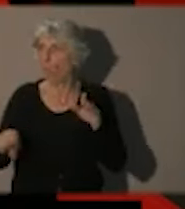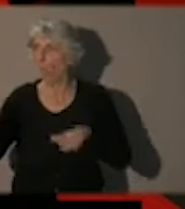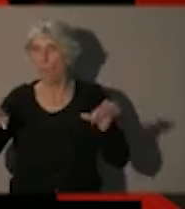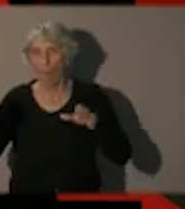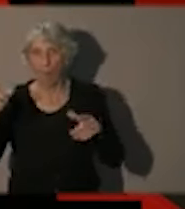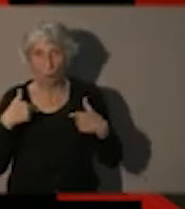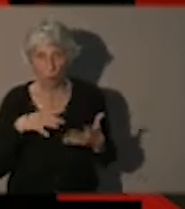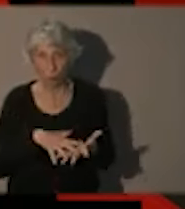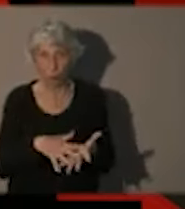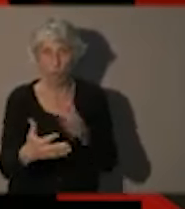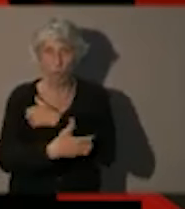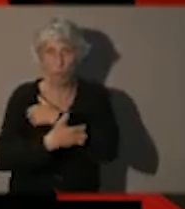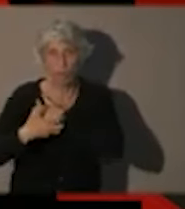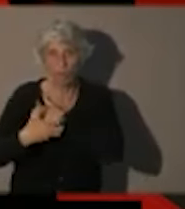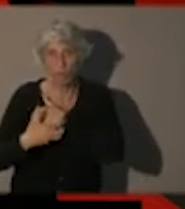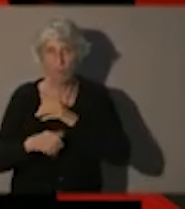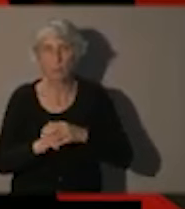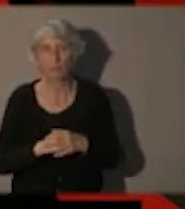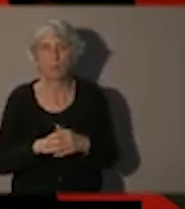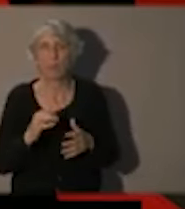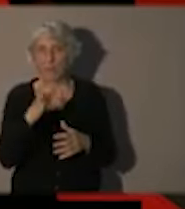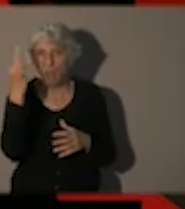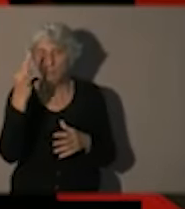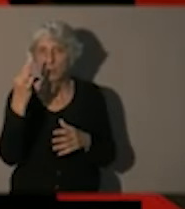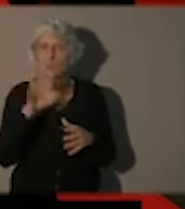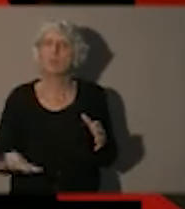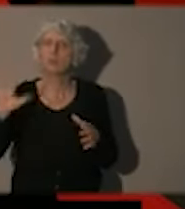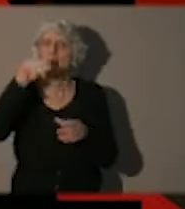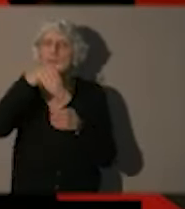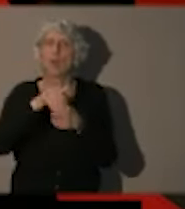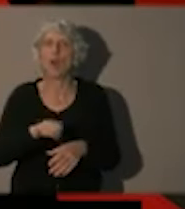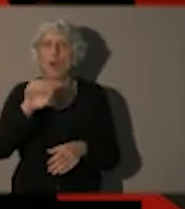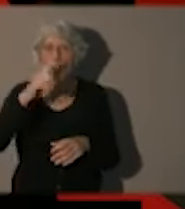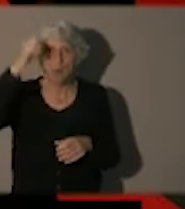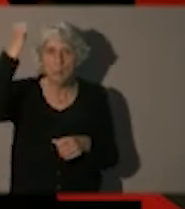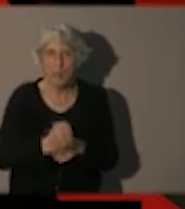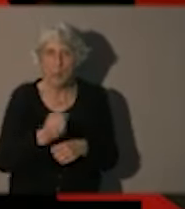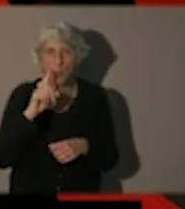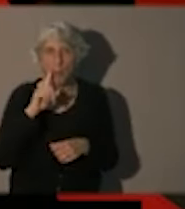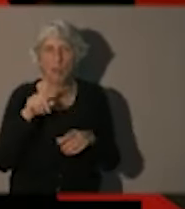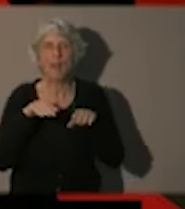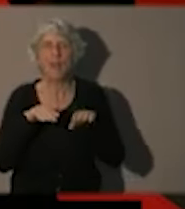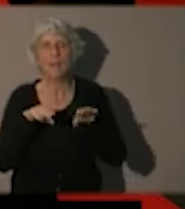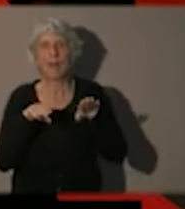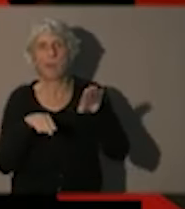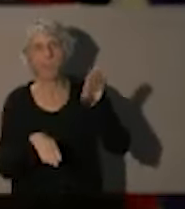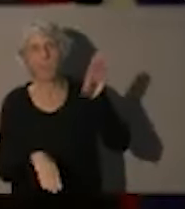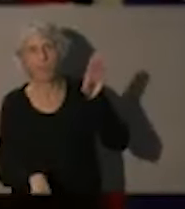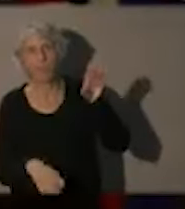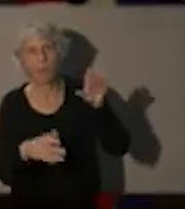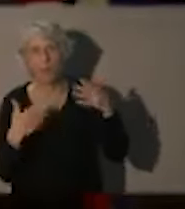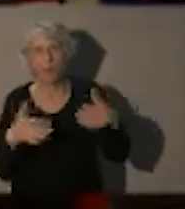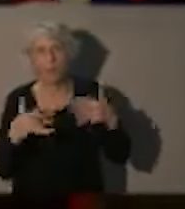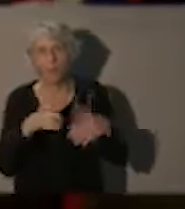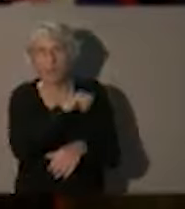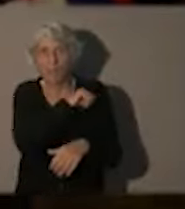Et au sein de l'Europe, la France a payé le plus lourd tribut, car les inégalités intra-européennes se